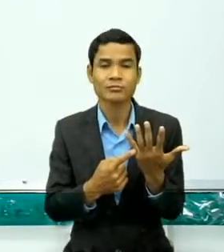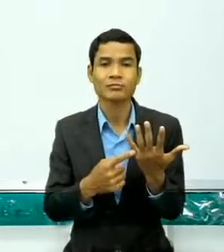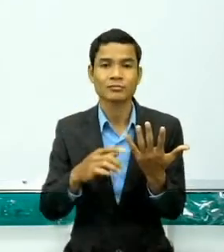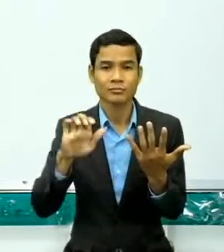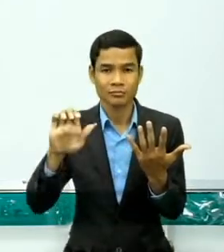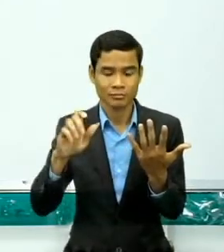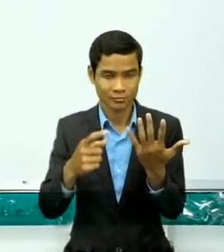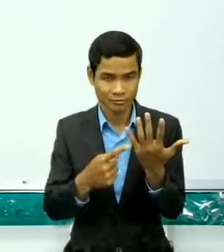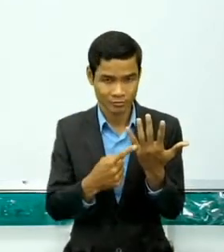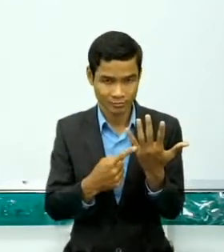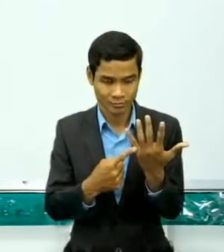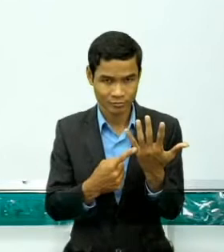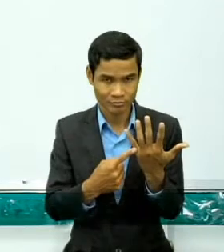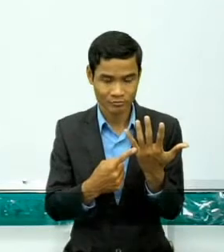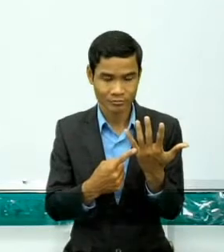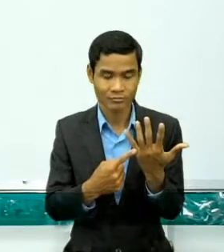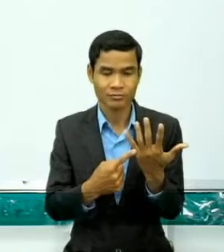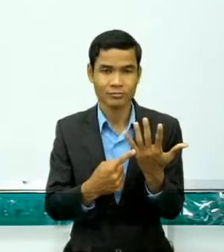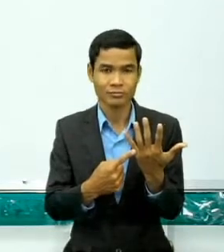ចែ